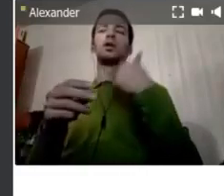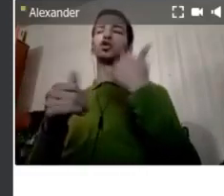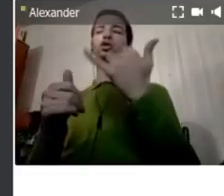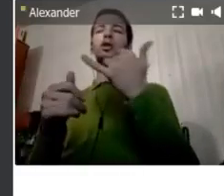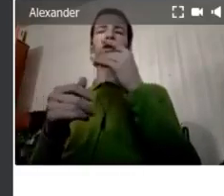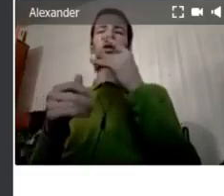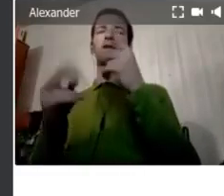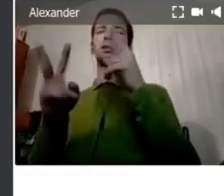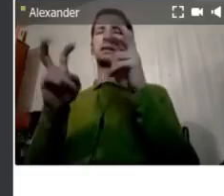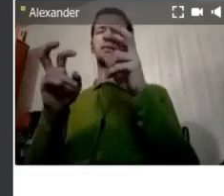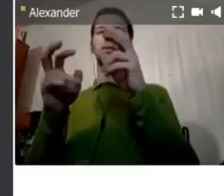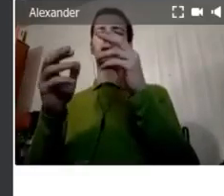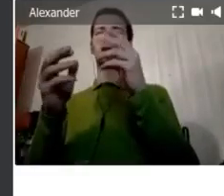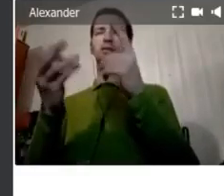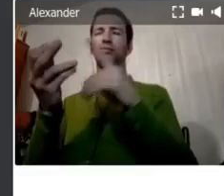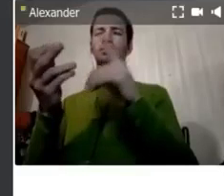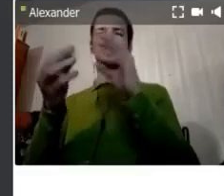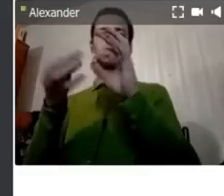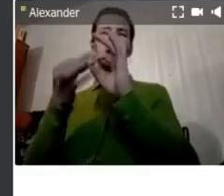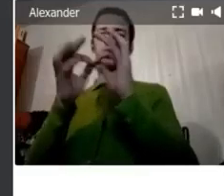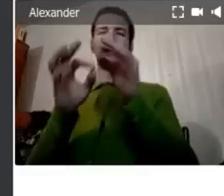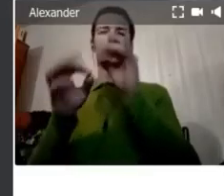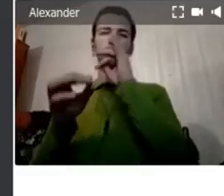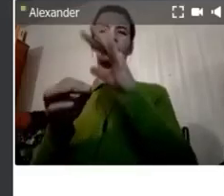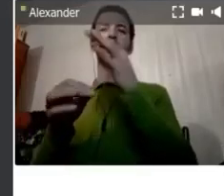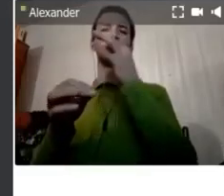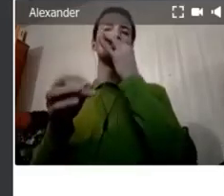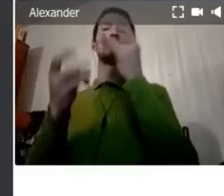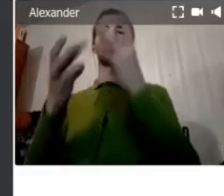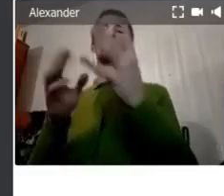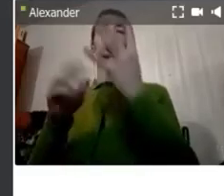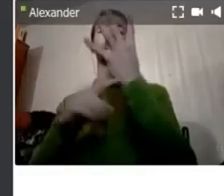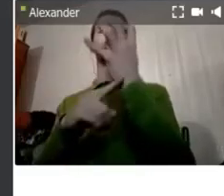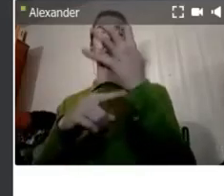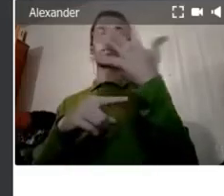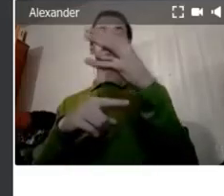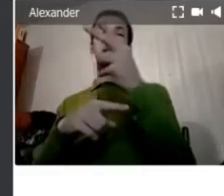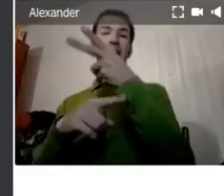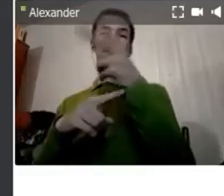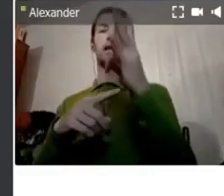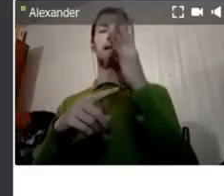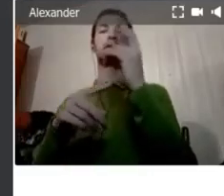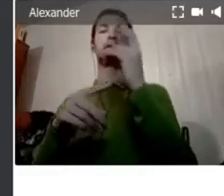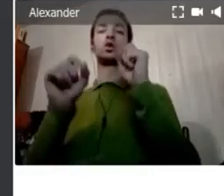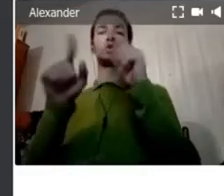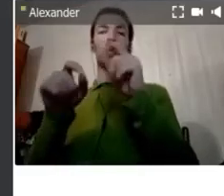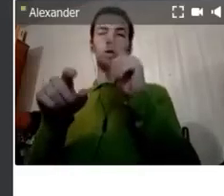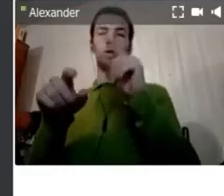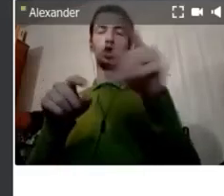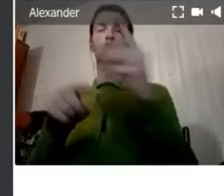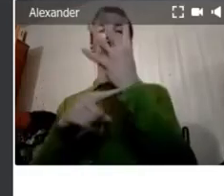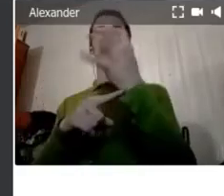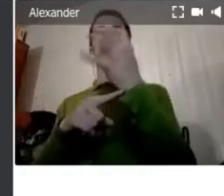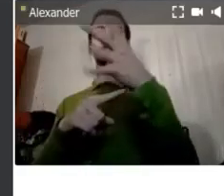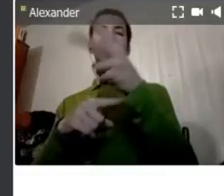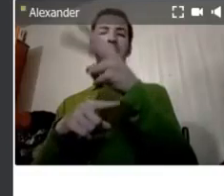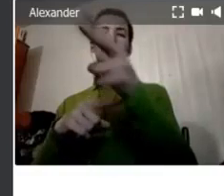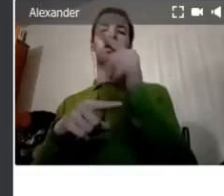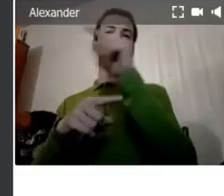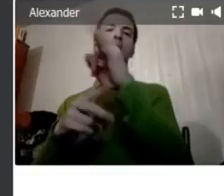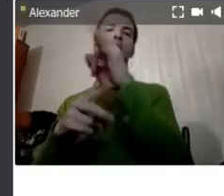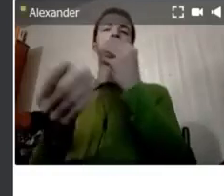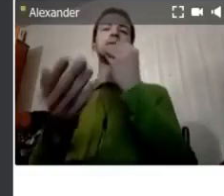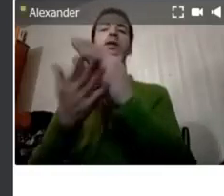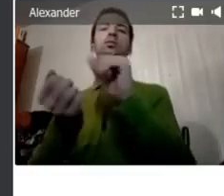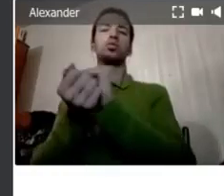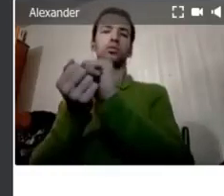Это значит, что вы открыли сразу два маркетинг-плана. и по золоту, и по ценным